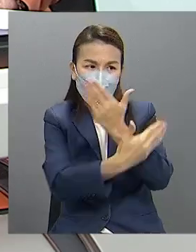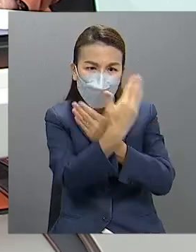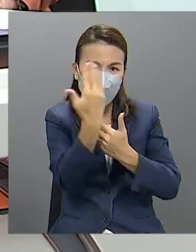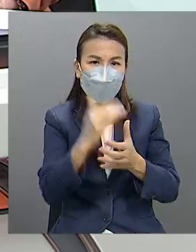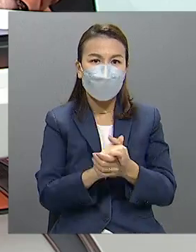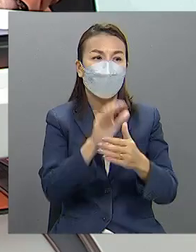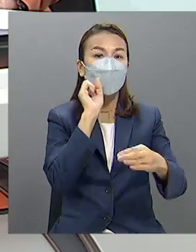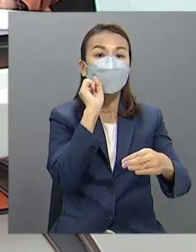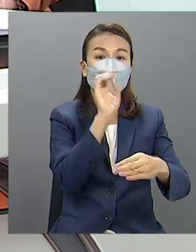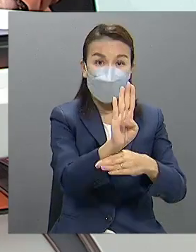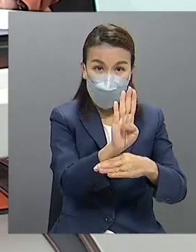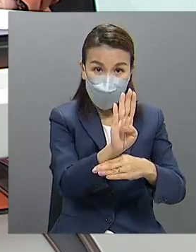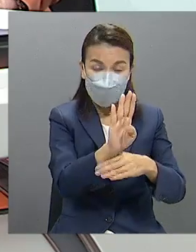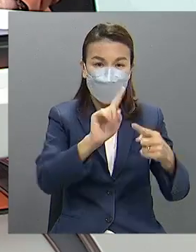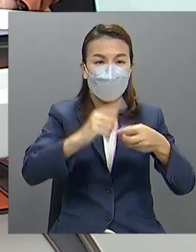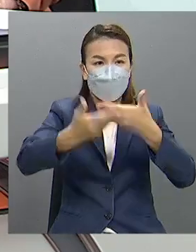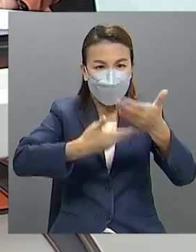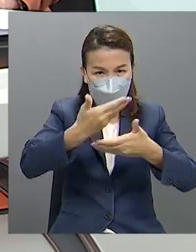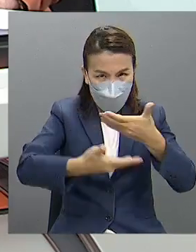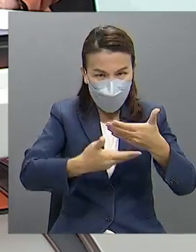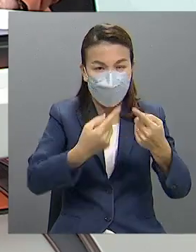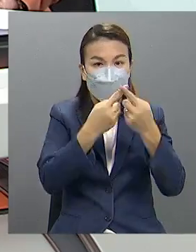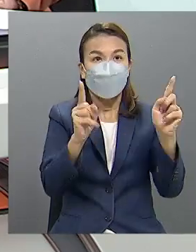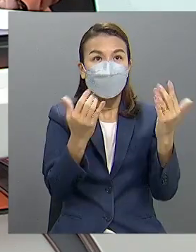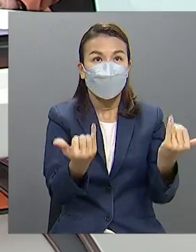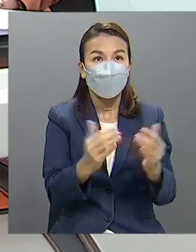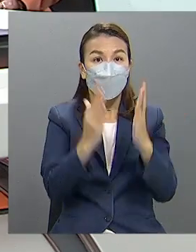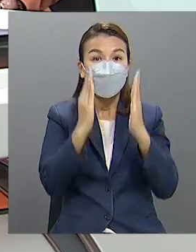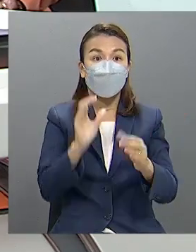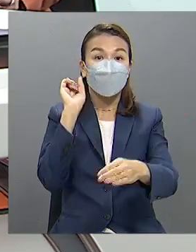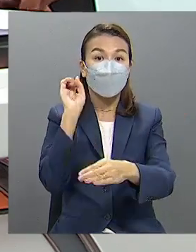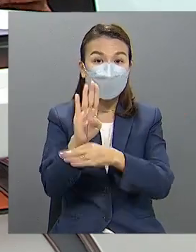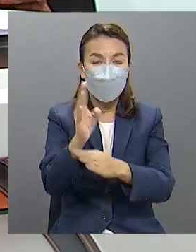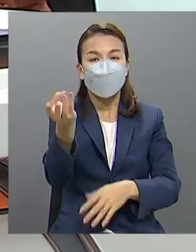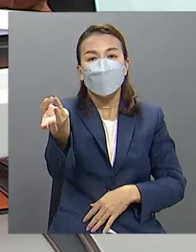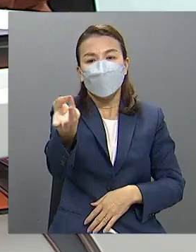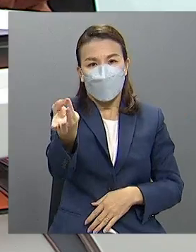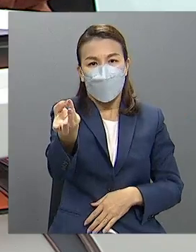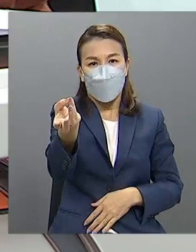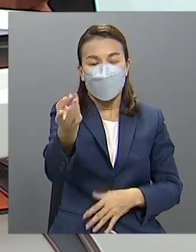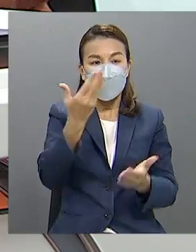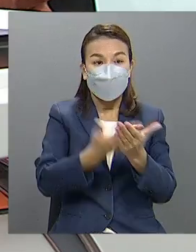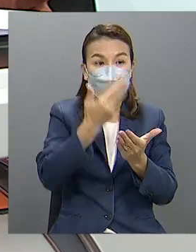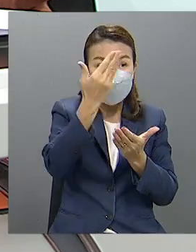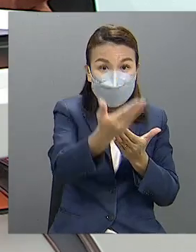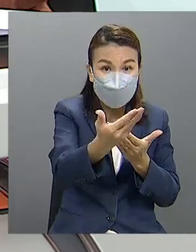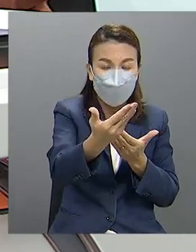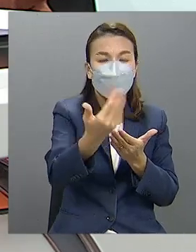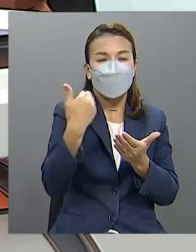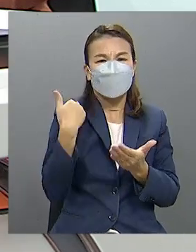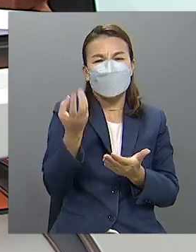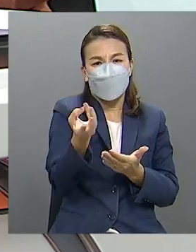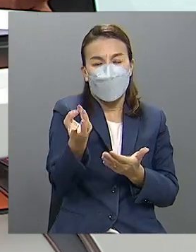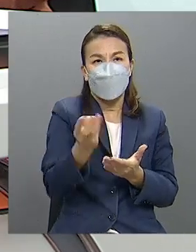คแล้วก็ขายกันแต่ตอนนี้เนี่ยจำนวนผู้บริจาคยังมีไม่มากยังจำกัดการซื้ออยู่ค่ะติดตามเพิ่มเติมจากคุณจิรพรคำพา